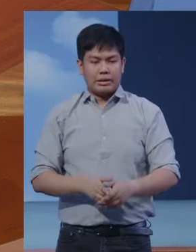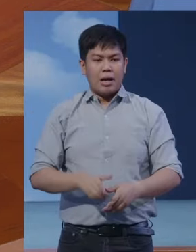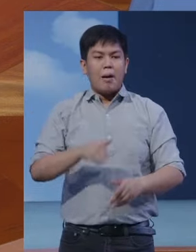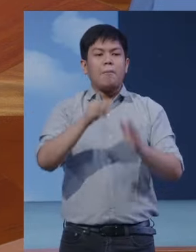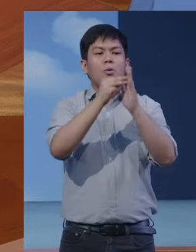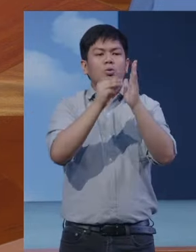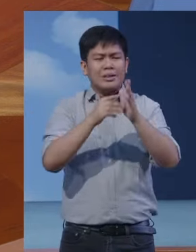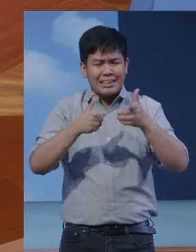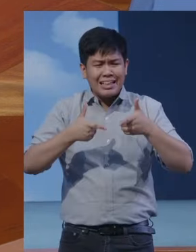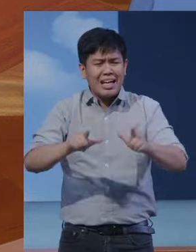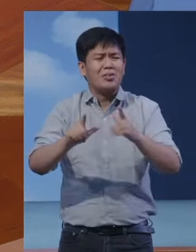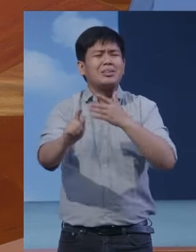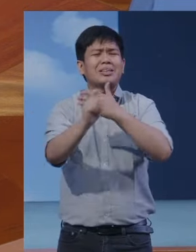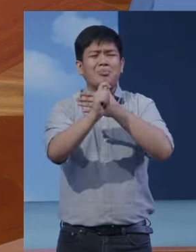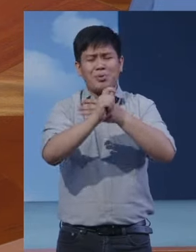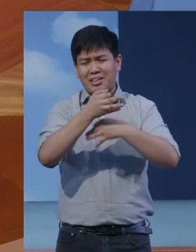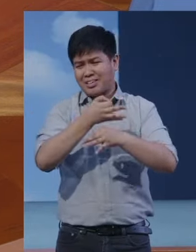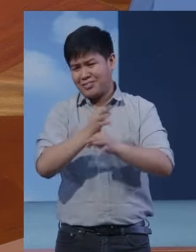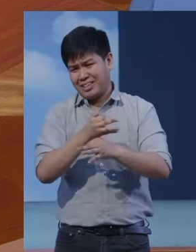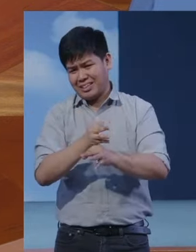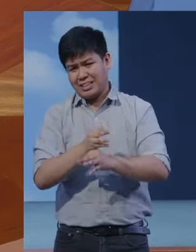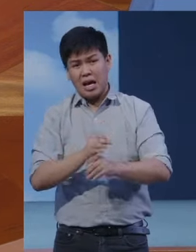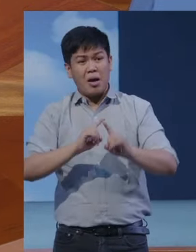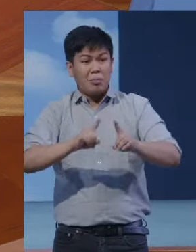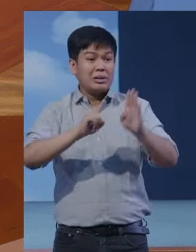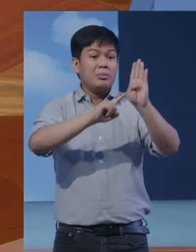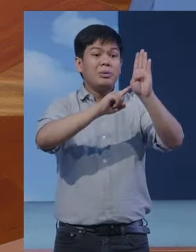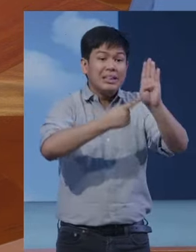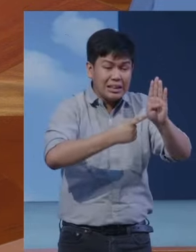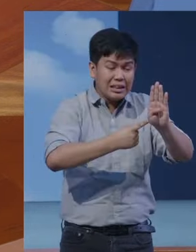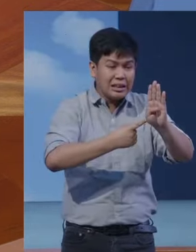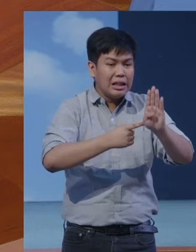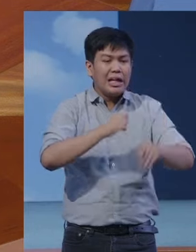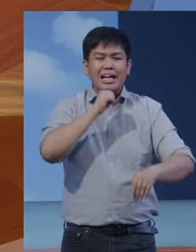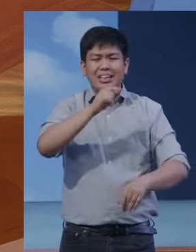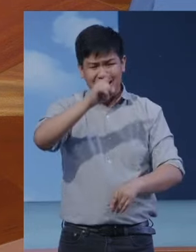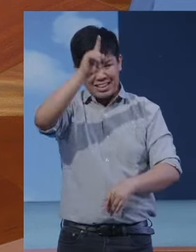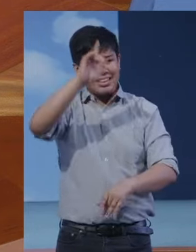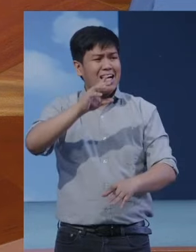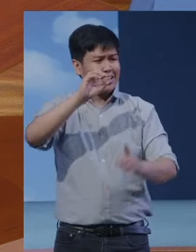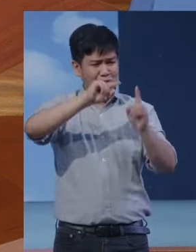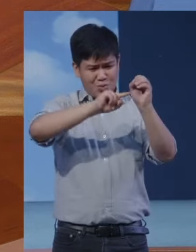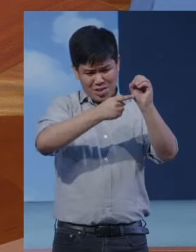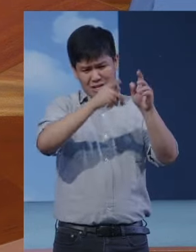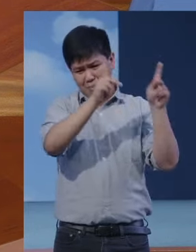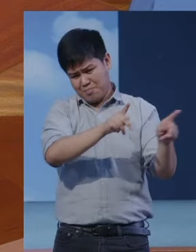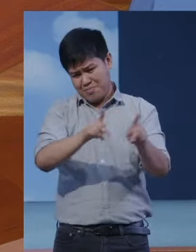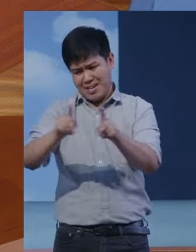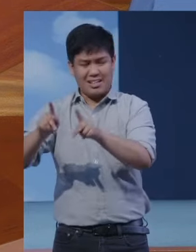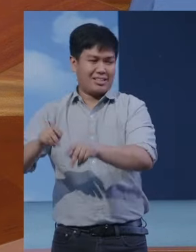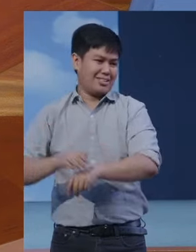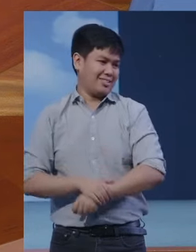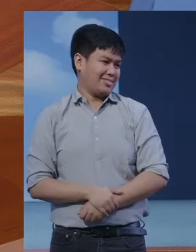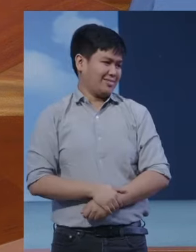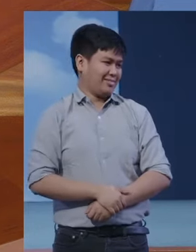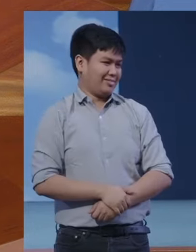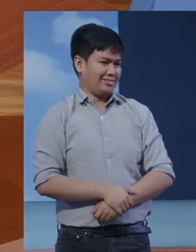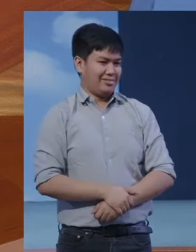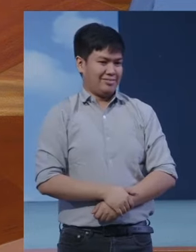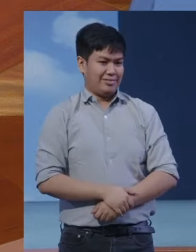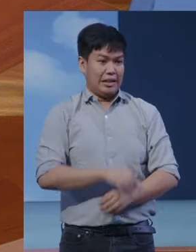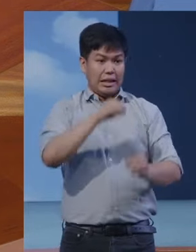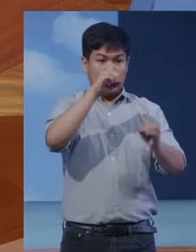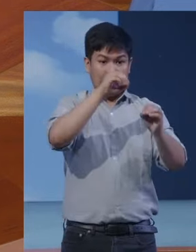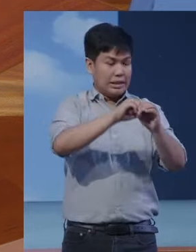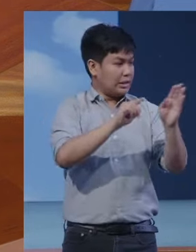but From the beginning it was not so inulit na naman ang Panginoon From the beginning sinabi niya kanina in the